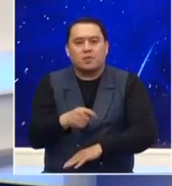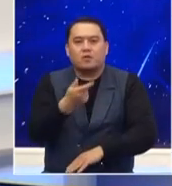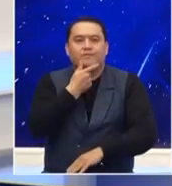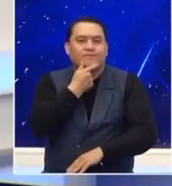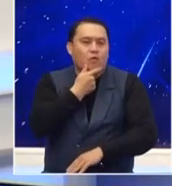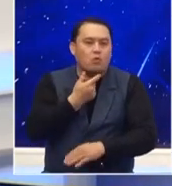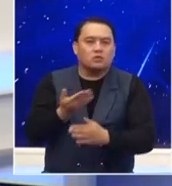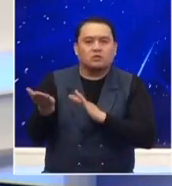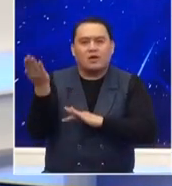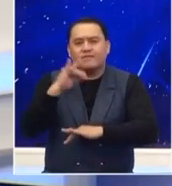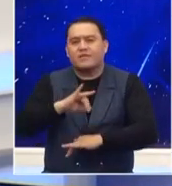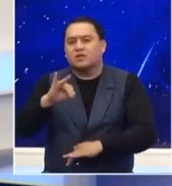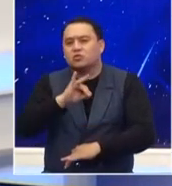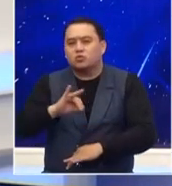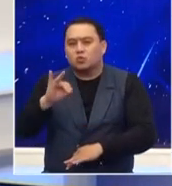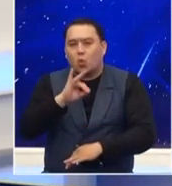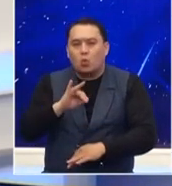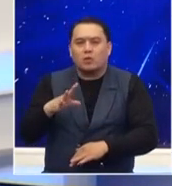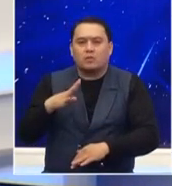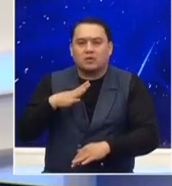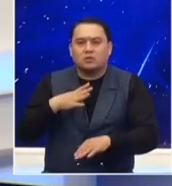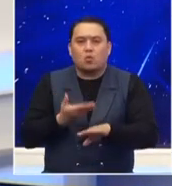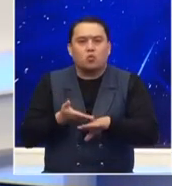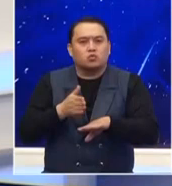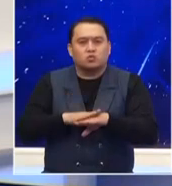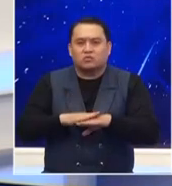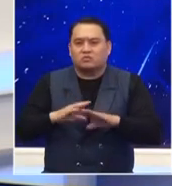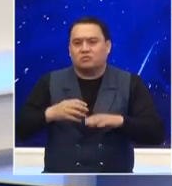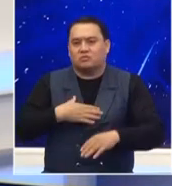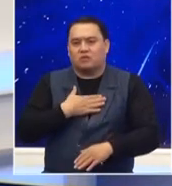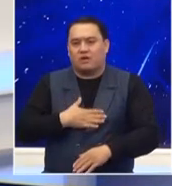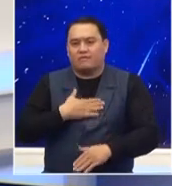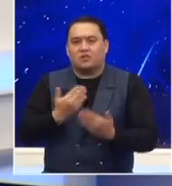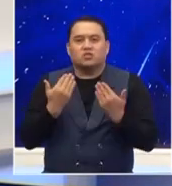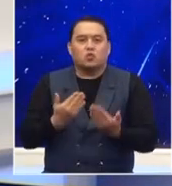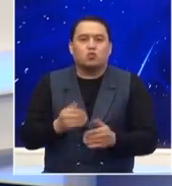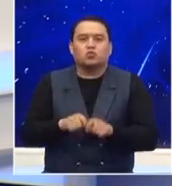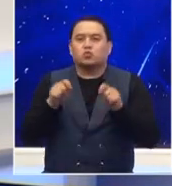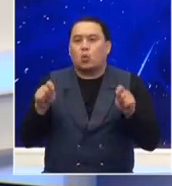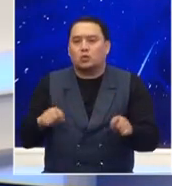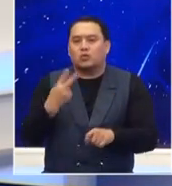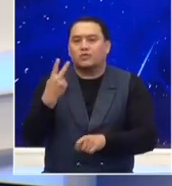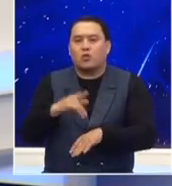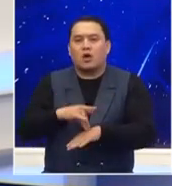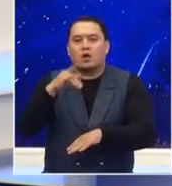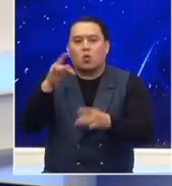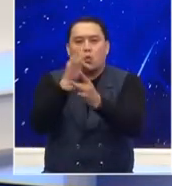полюбоваться наследием минувших эпох приходилось довольствоваться походными условиями. Теперь же для них работает